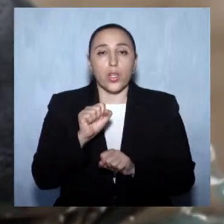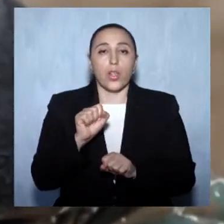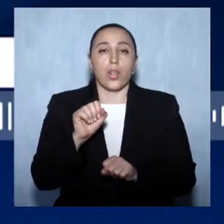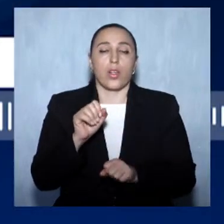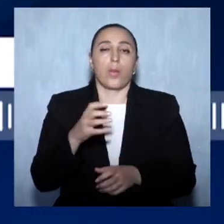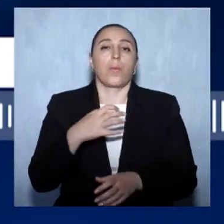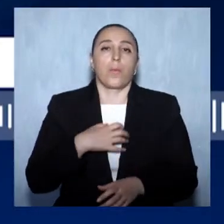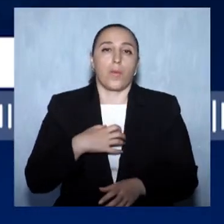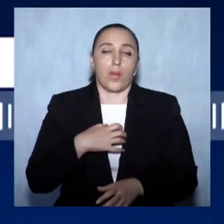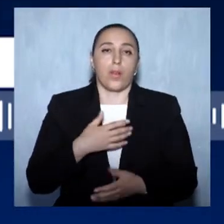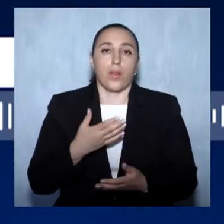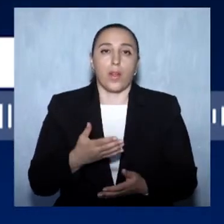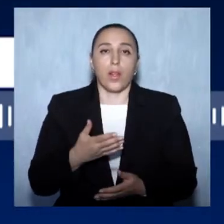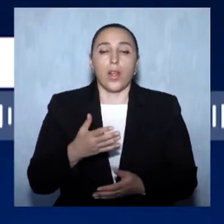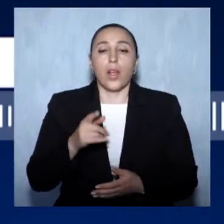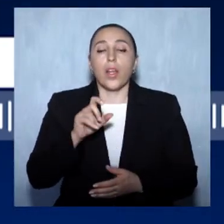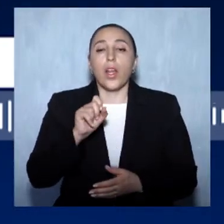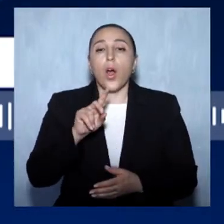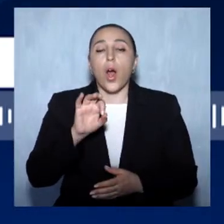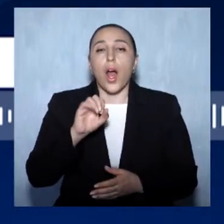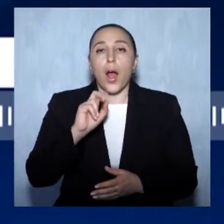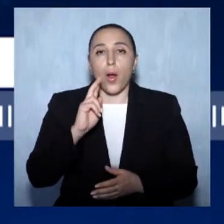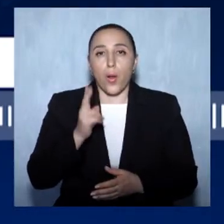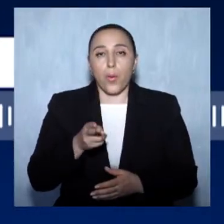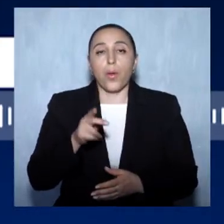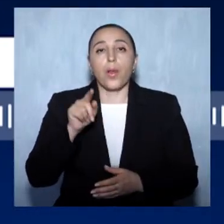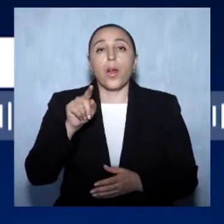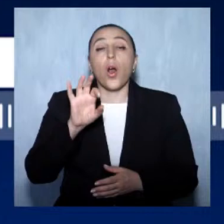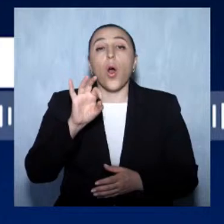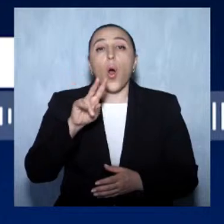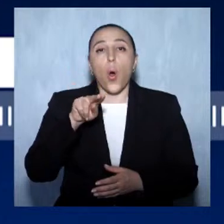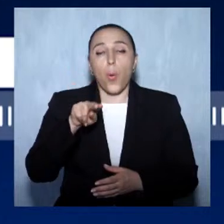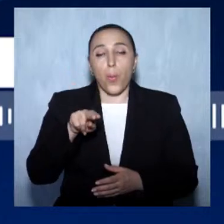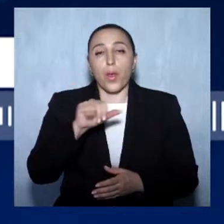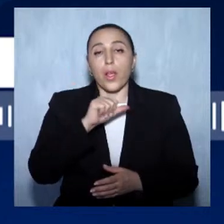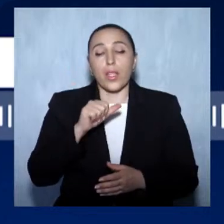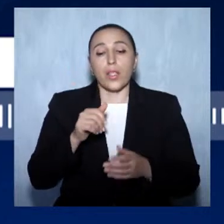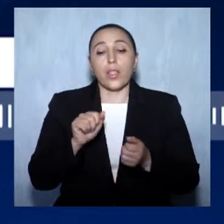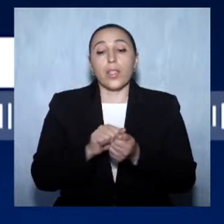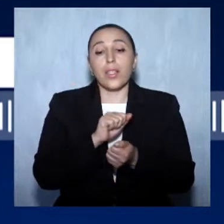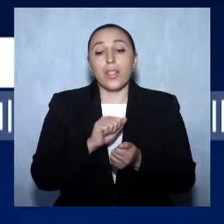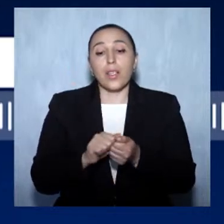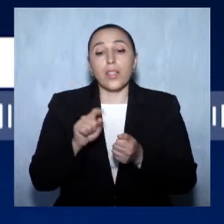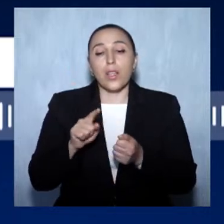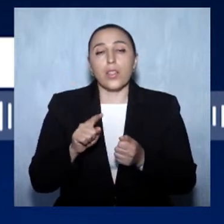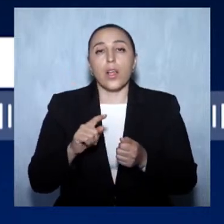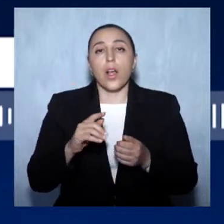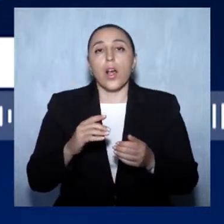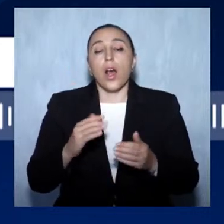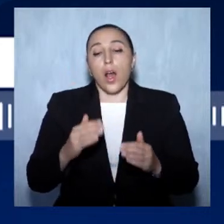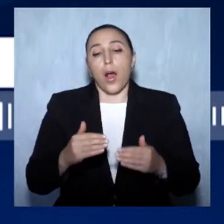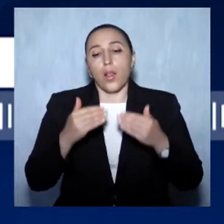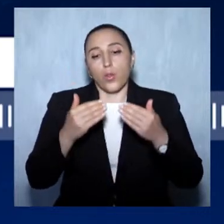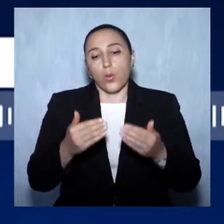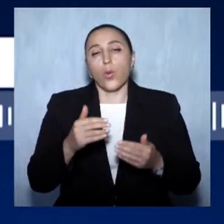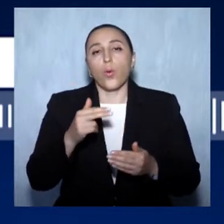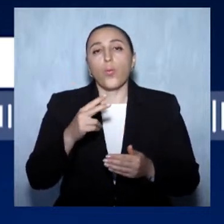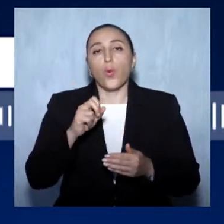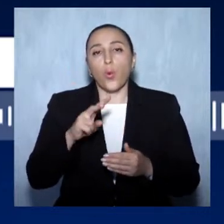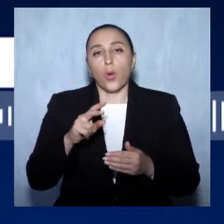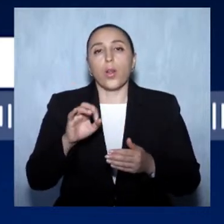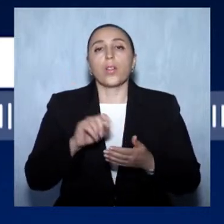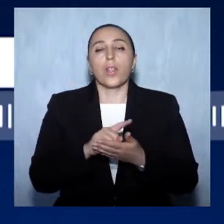է։ Միավորված հոբ համաձայնագիրը դիտարկվում է, այսպես ասած, որպես հաջորդ փուլ։ Այստեղ կասկածից վեր է, իհարկե, որ